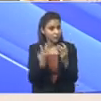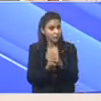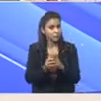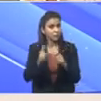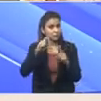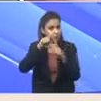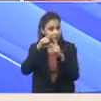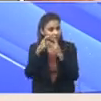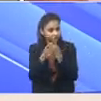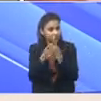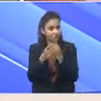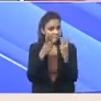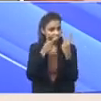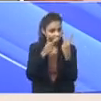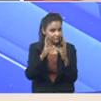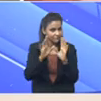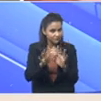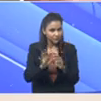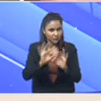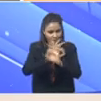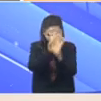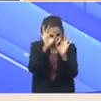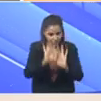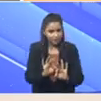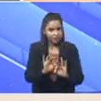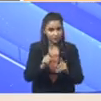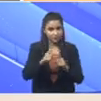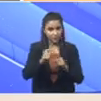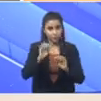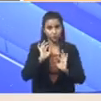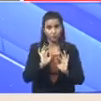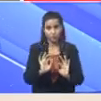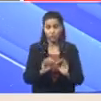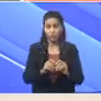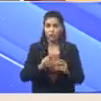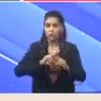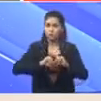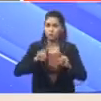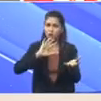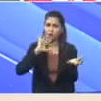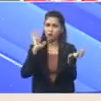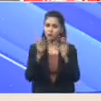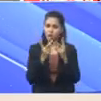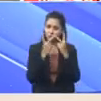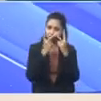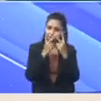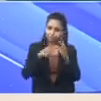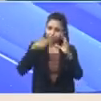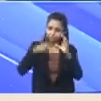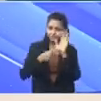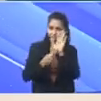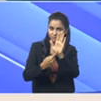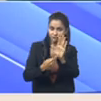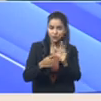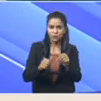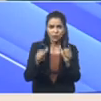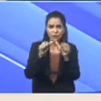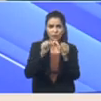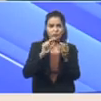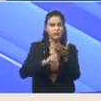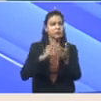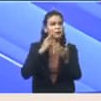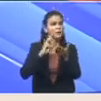संस्कृति की झलक होती है, वो तैयार कर रहे हैं। इन्हें दुनिया भर में देखा जा रहा है। एनिमेशन